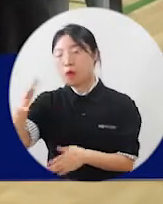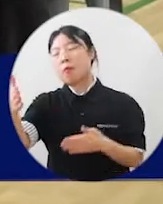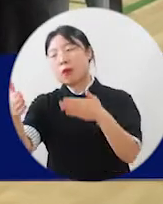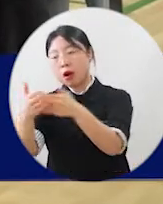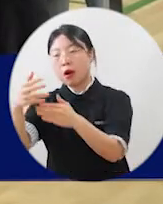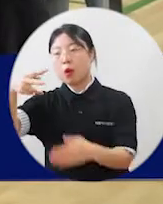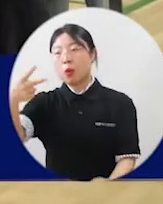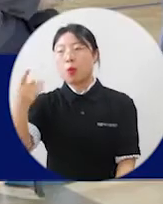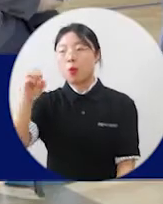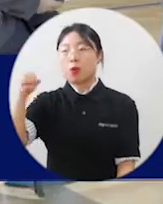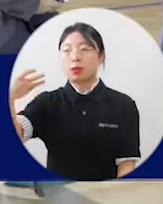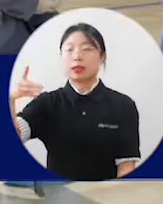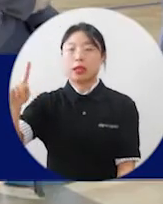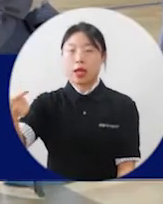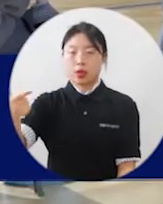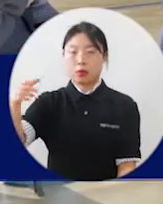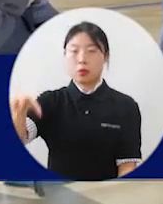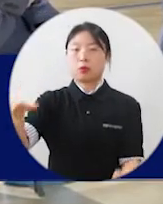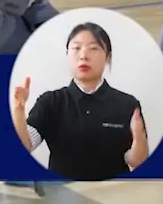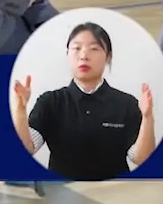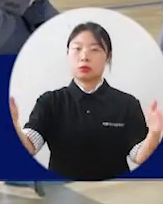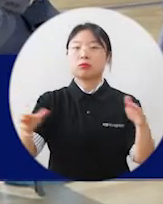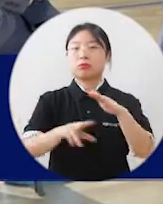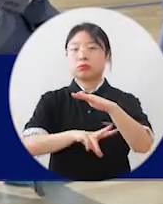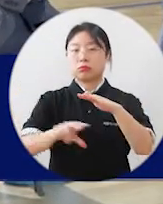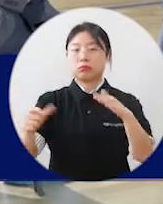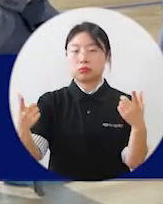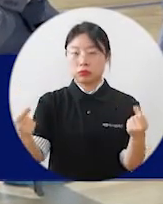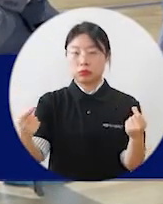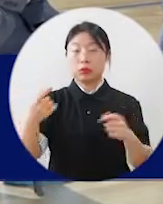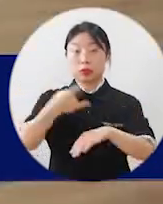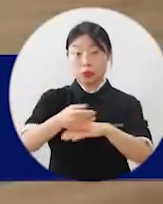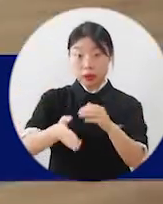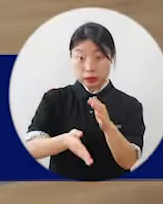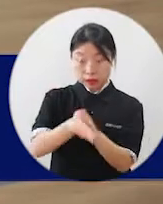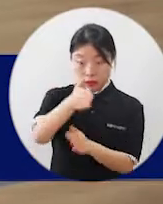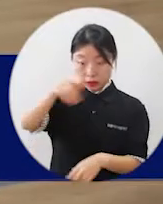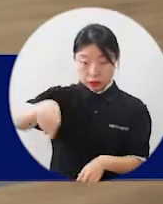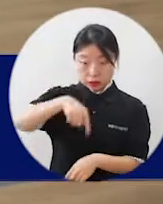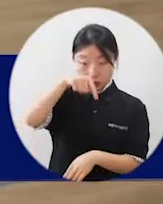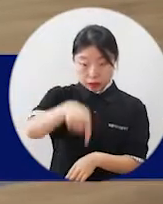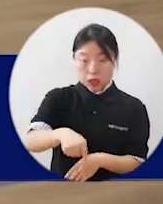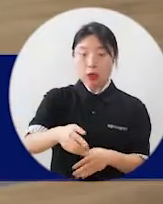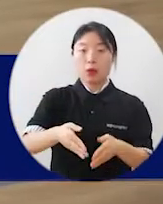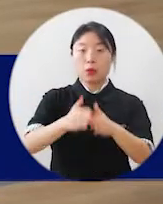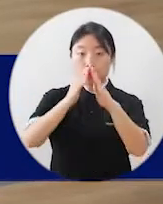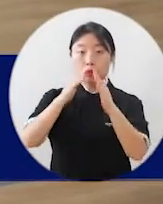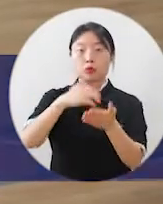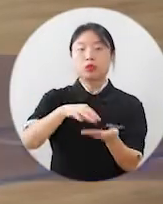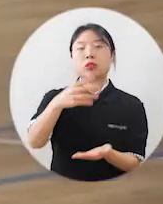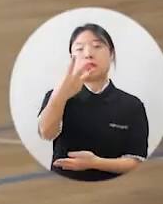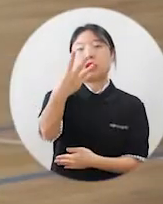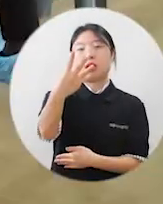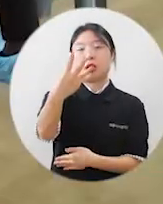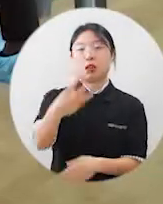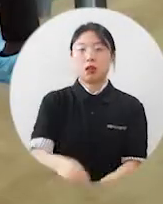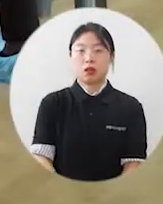노선으로 의왕시에는 내손동과 오전동, 고천동 등 총 3개 정거장이 신설될